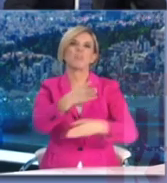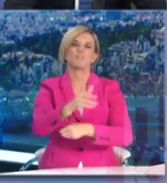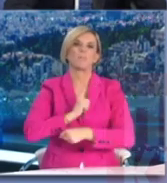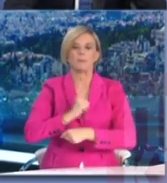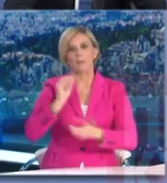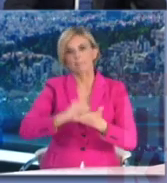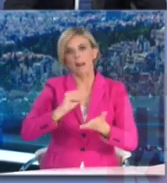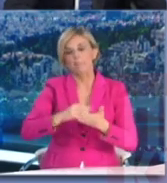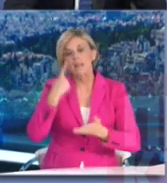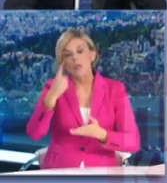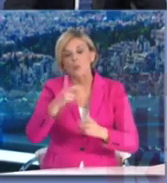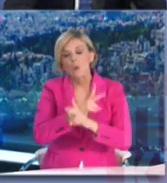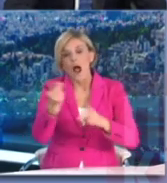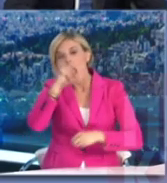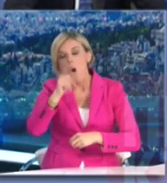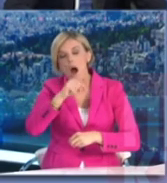Παρακαλώ την επόμενη διαφάνεια.